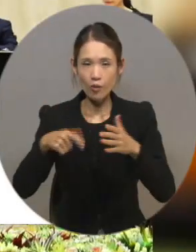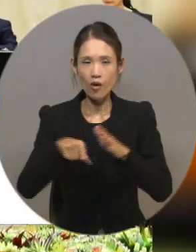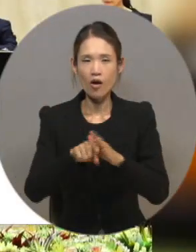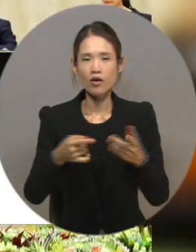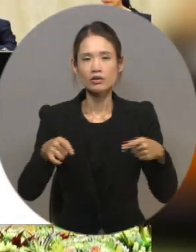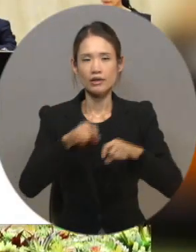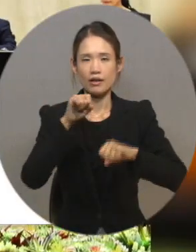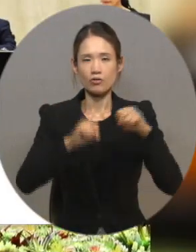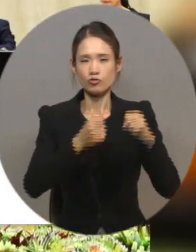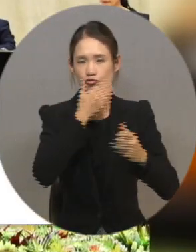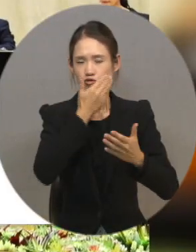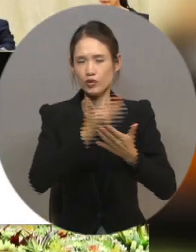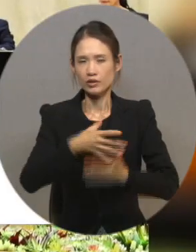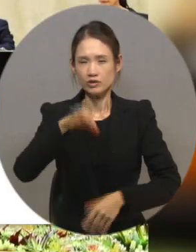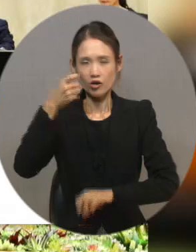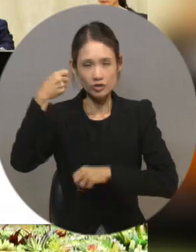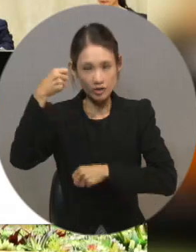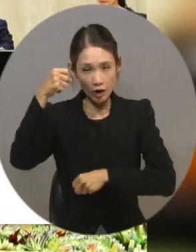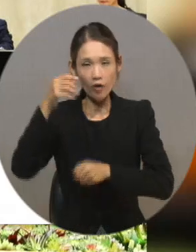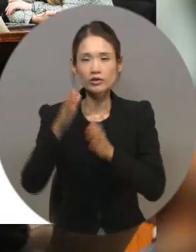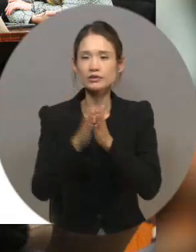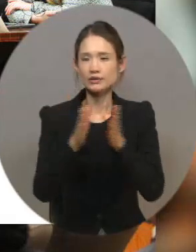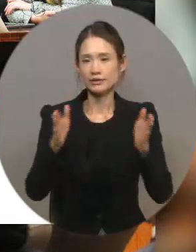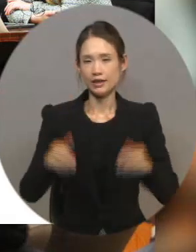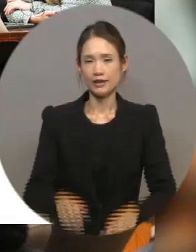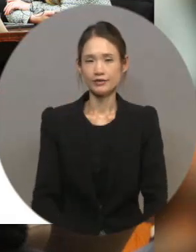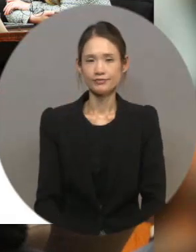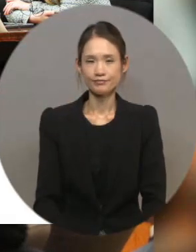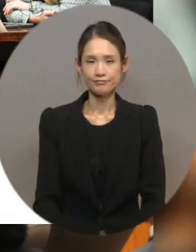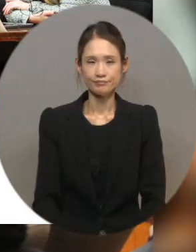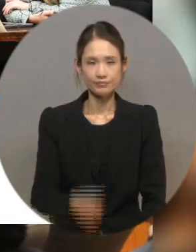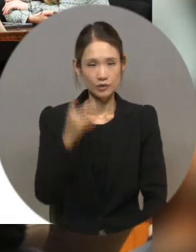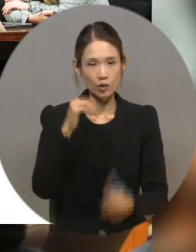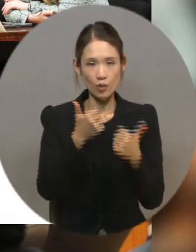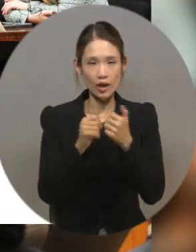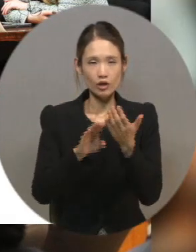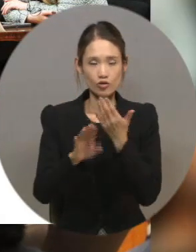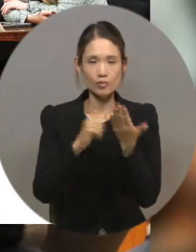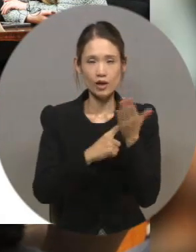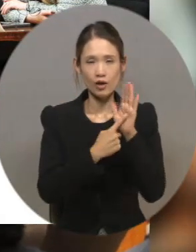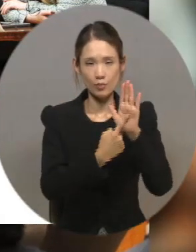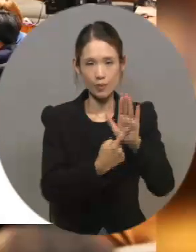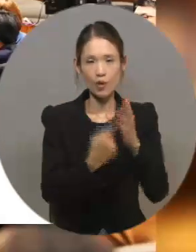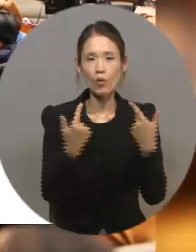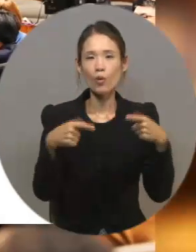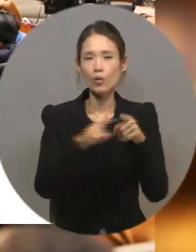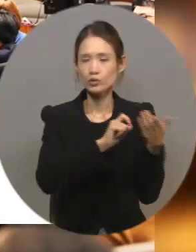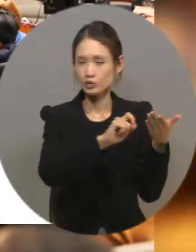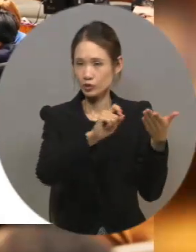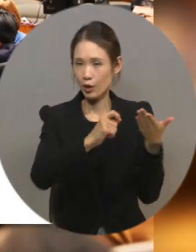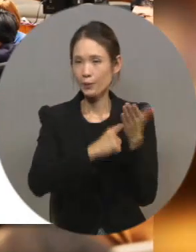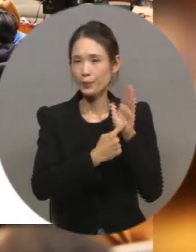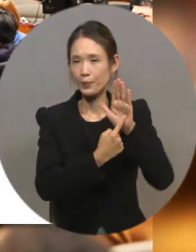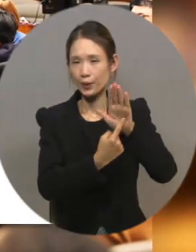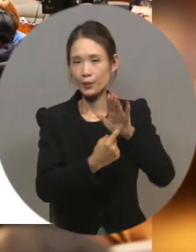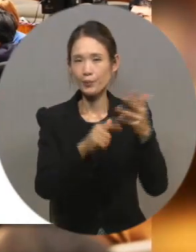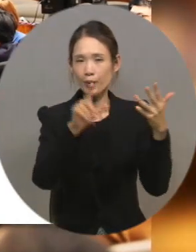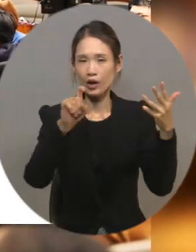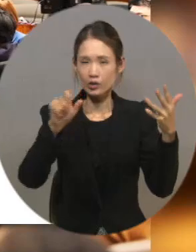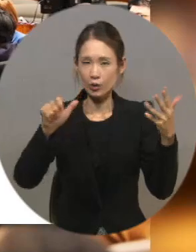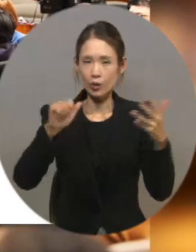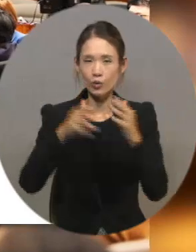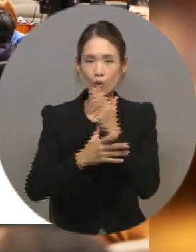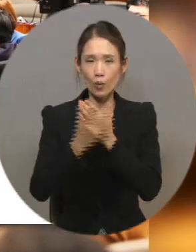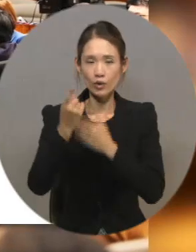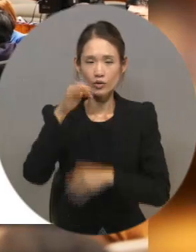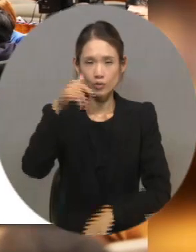행동의 중요한 첫걸음이라고 전했습니다. 미일은 회의 후 발표한 한미일 공동성명을 통해 8.15 통일 독트린, 북한